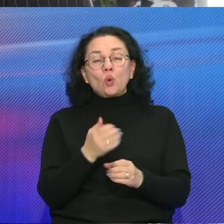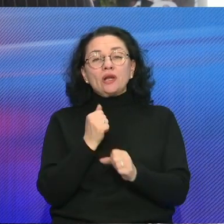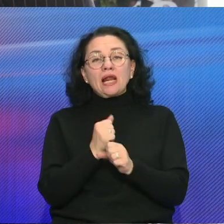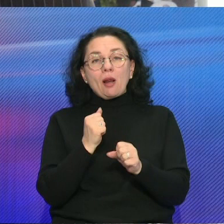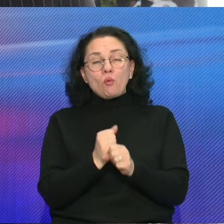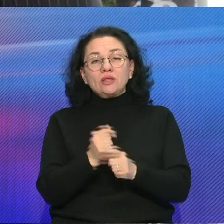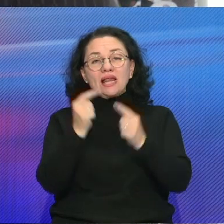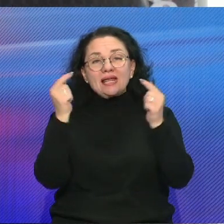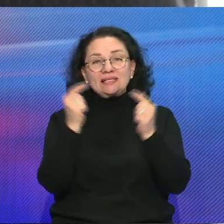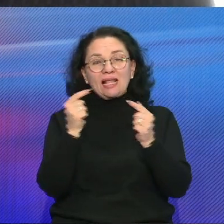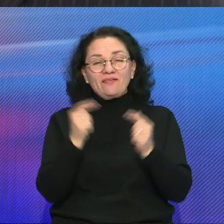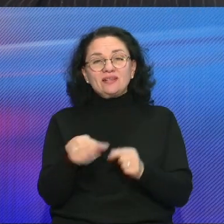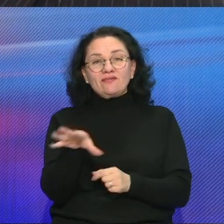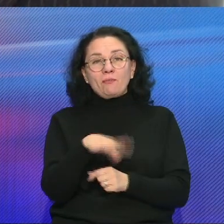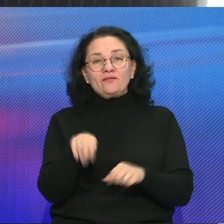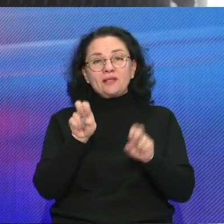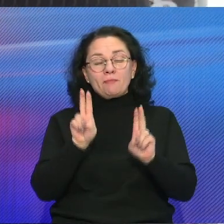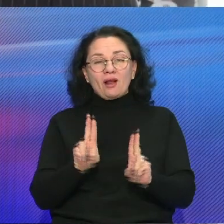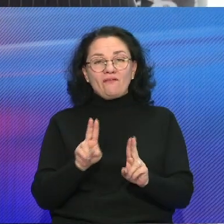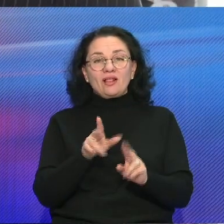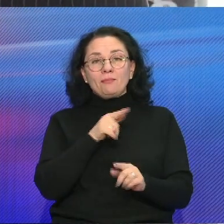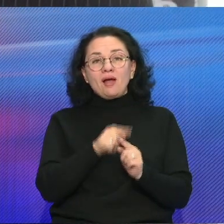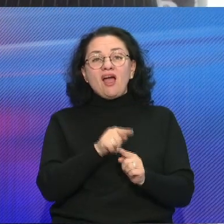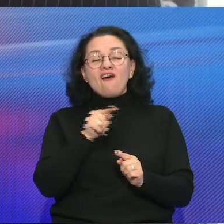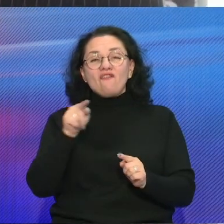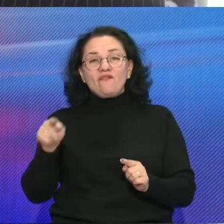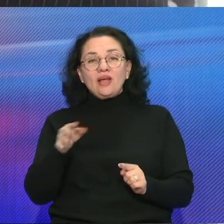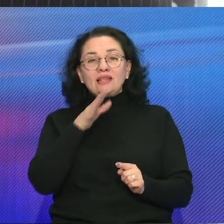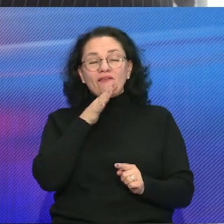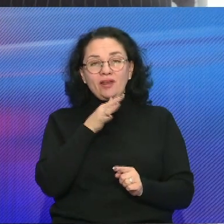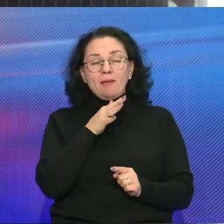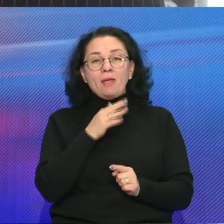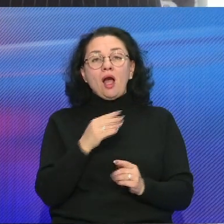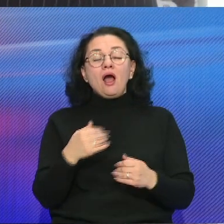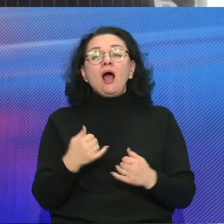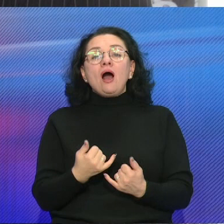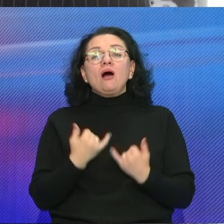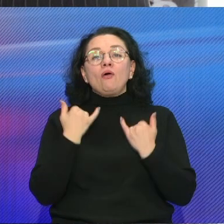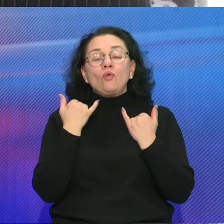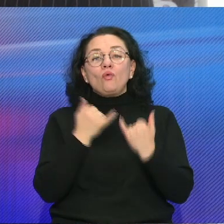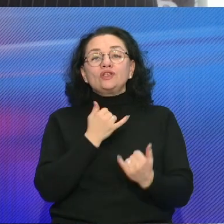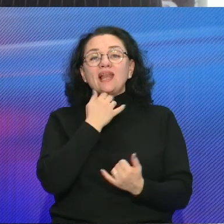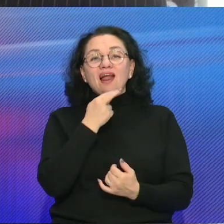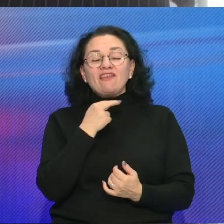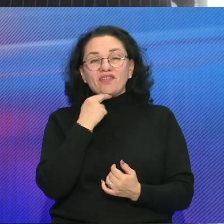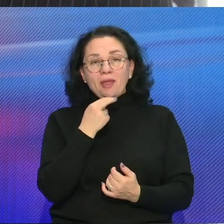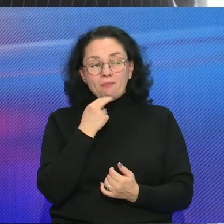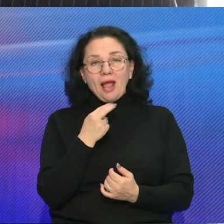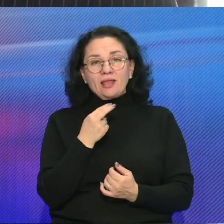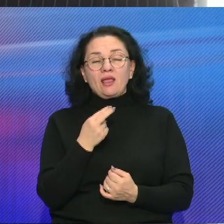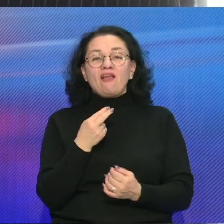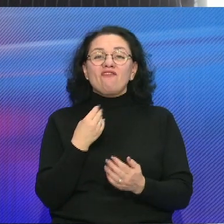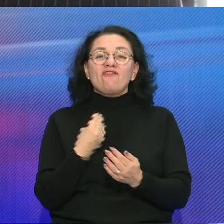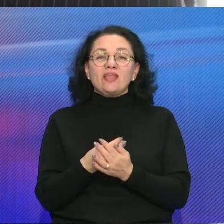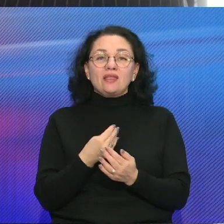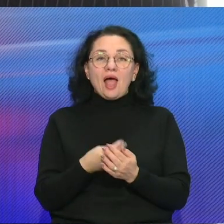соответственно. В это же время оказывали моральную поддержку, там, где это было необходимо и возможно, материальную.